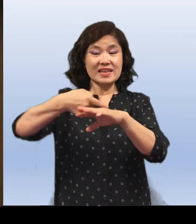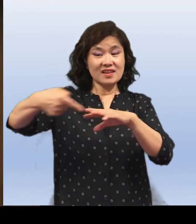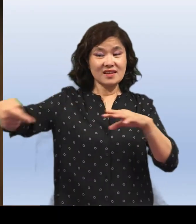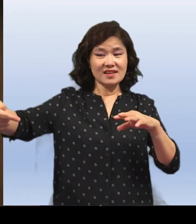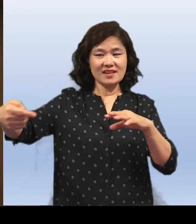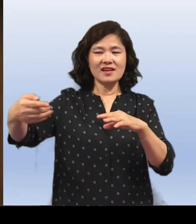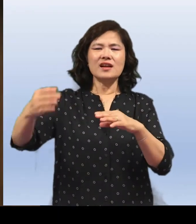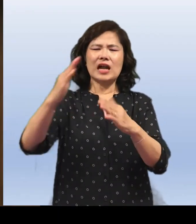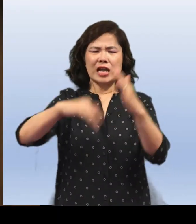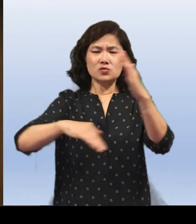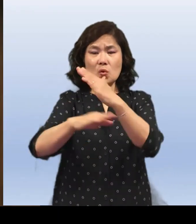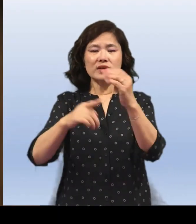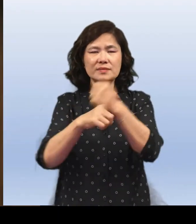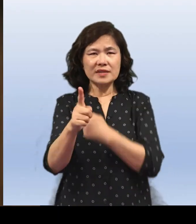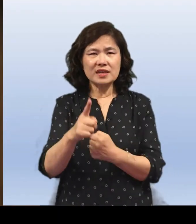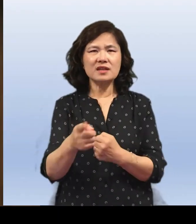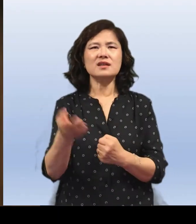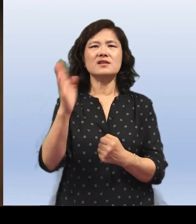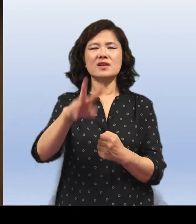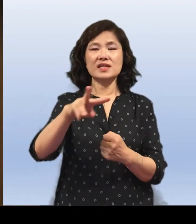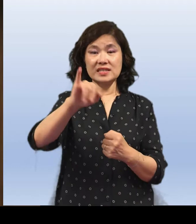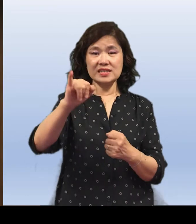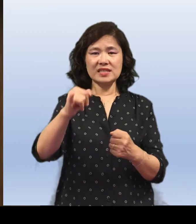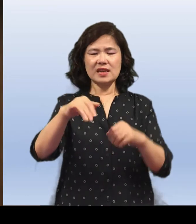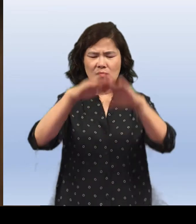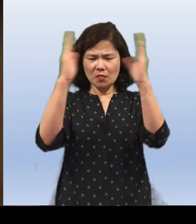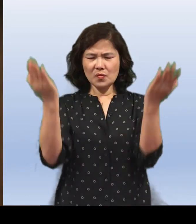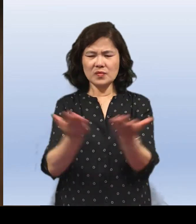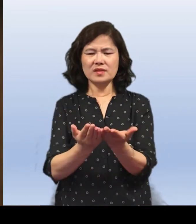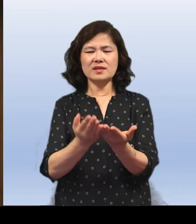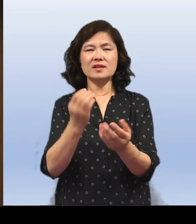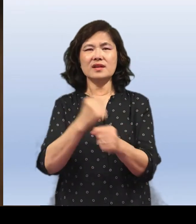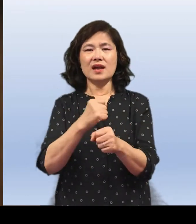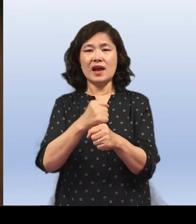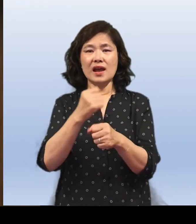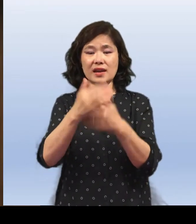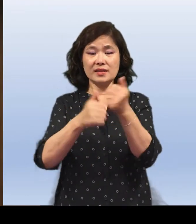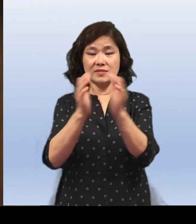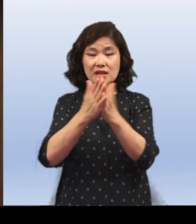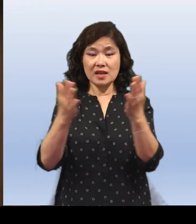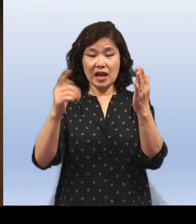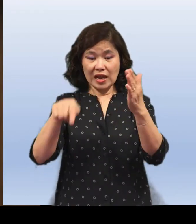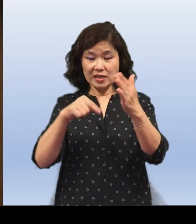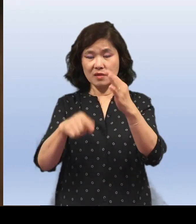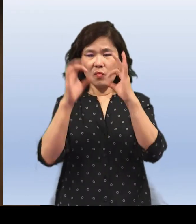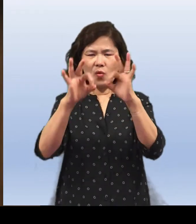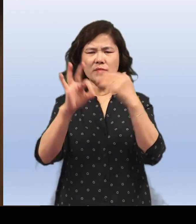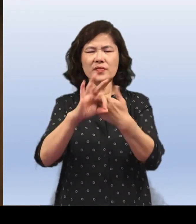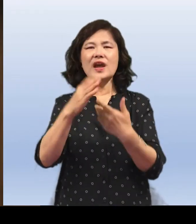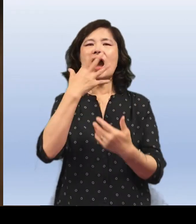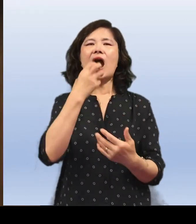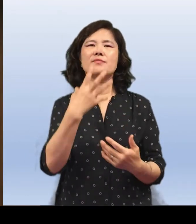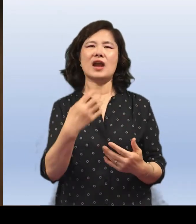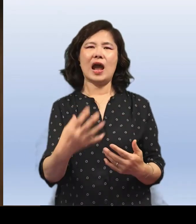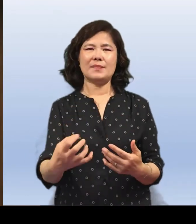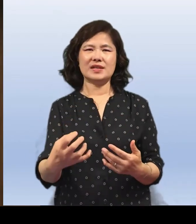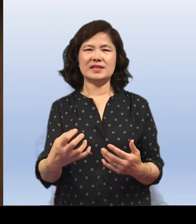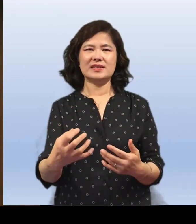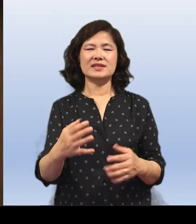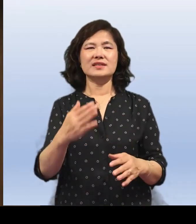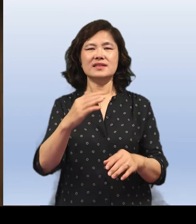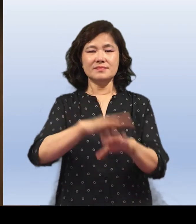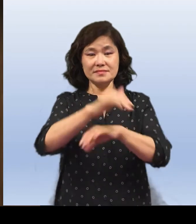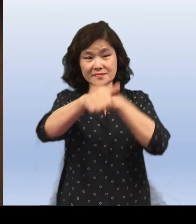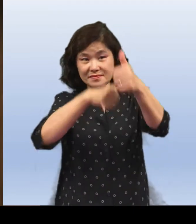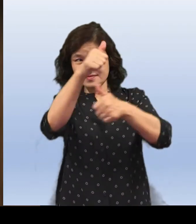혈육, 가족을 의미하지만 시의 전체적인 문맥과 이 성경의 맥락 안에서 본다면 바로 아브라함을